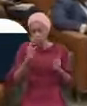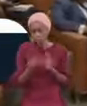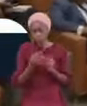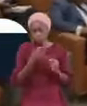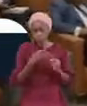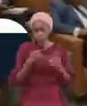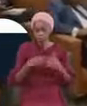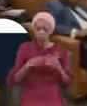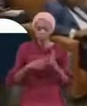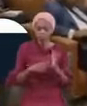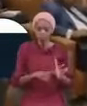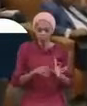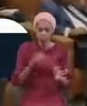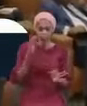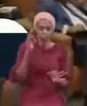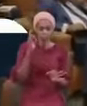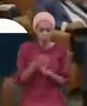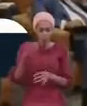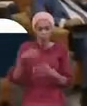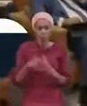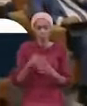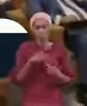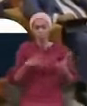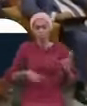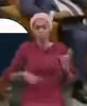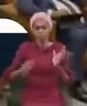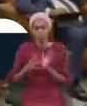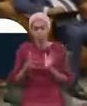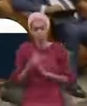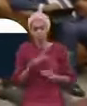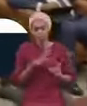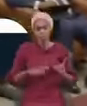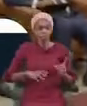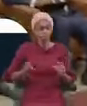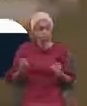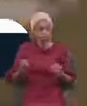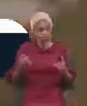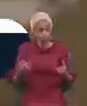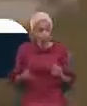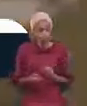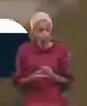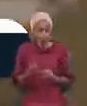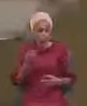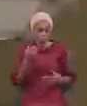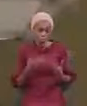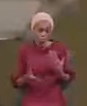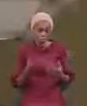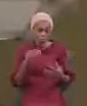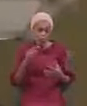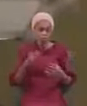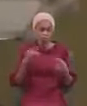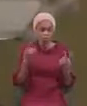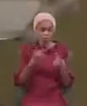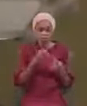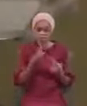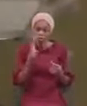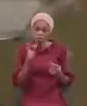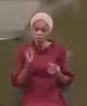Seigneur Jésus-Christ aujourd'hui que vos péchés soi pas om mission ou pas